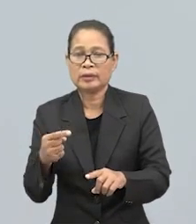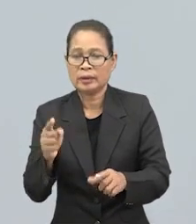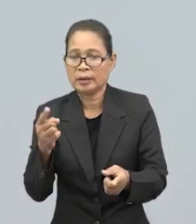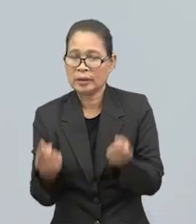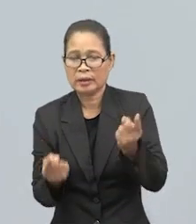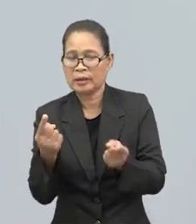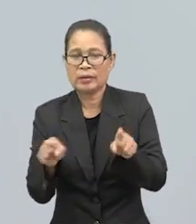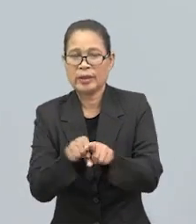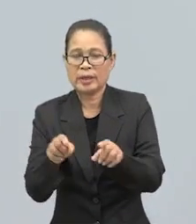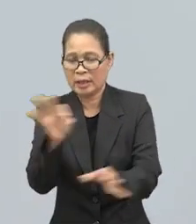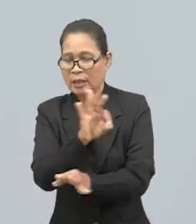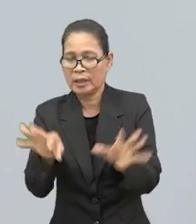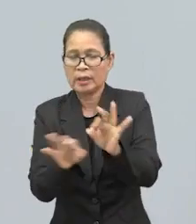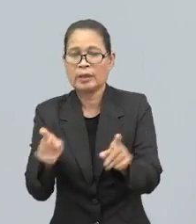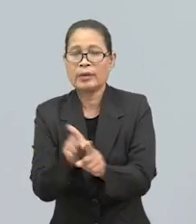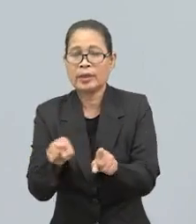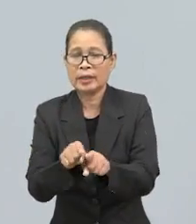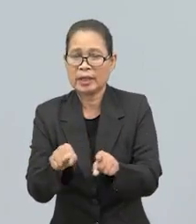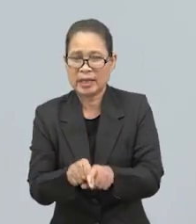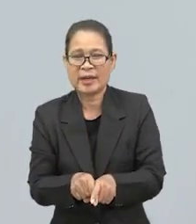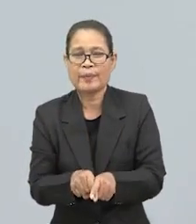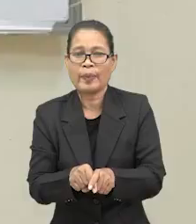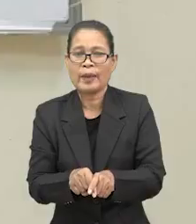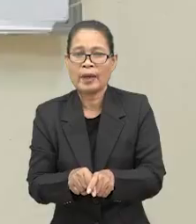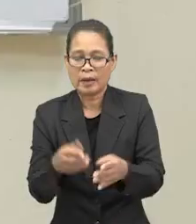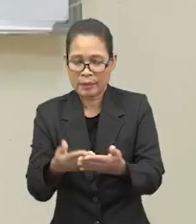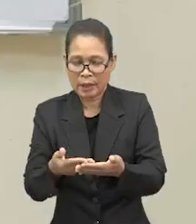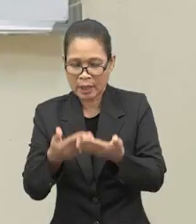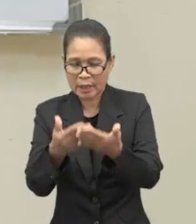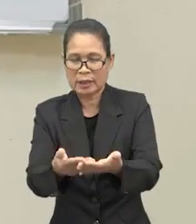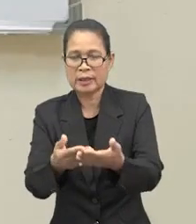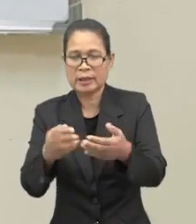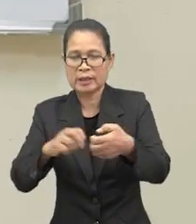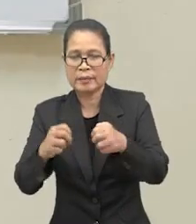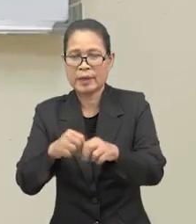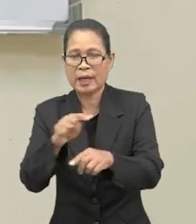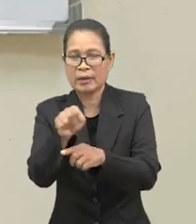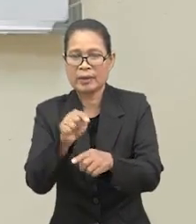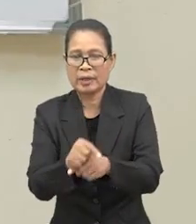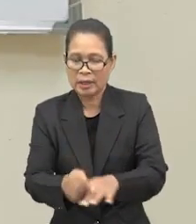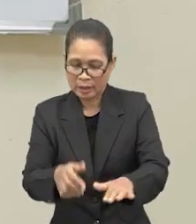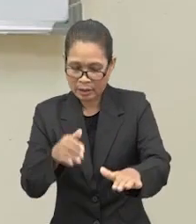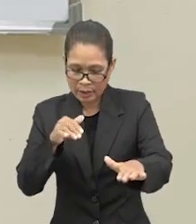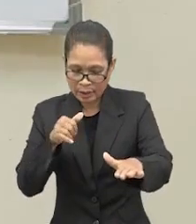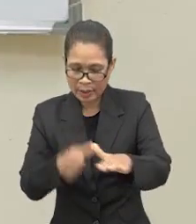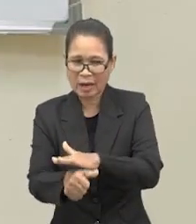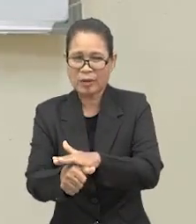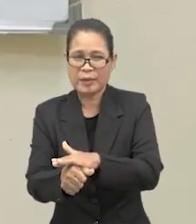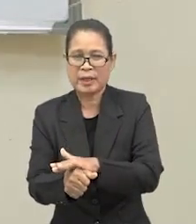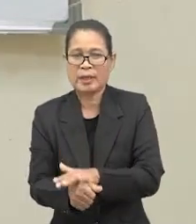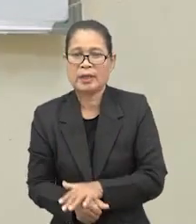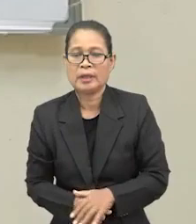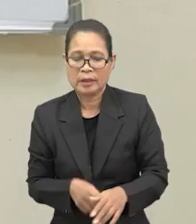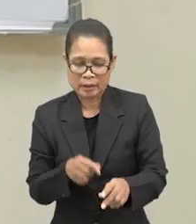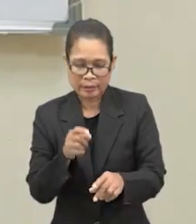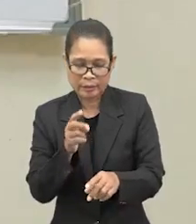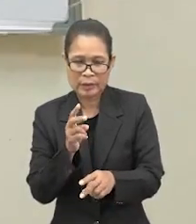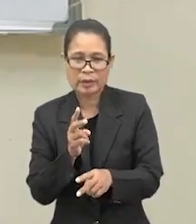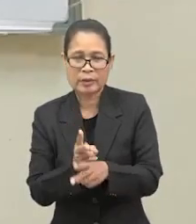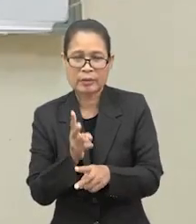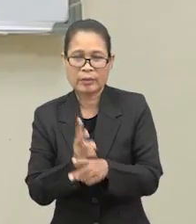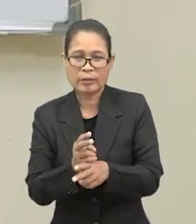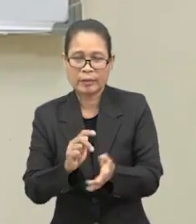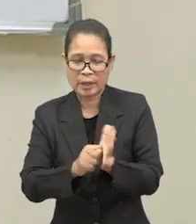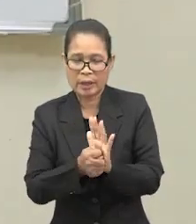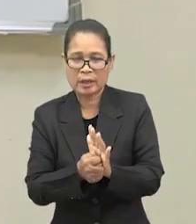hết con bằng cả là bạc lệ đi láng hai con bằng cả chia chấm nót nơi hàng cào nè cứ tục pe chun con bây giờ